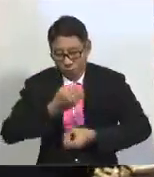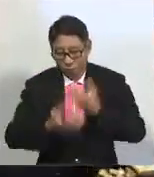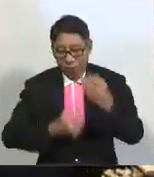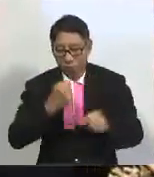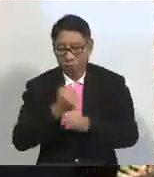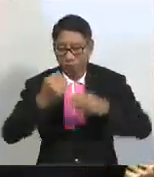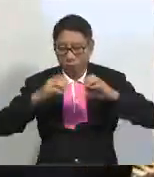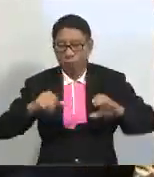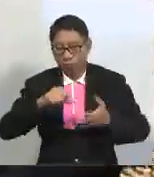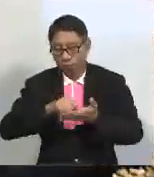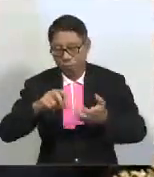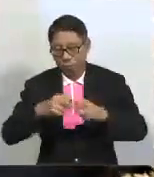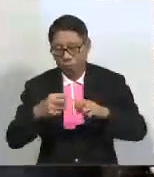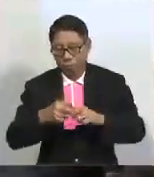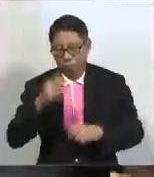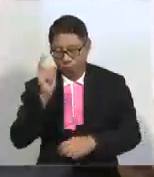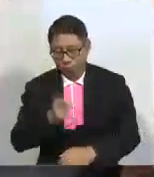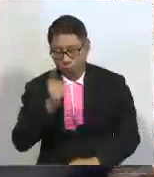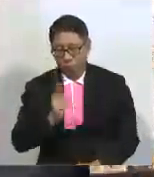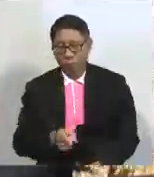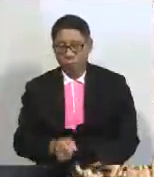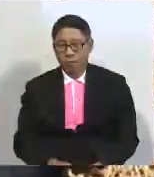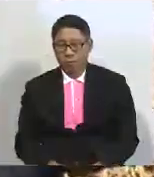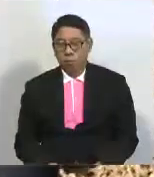ทำงานของรัฐบาลที่ต้องการแก้ไขปัญหานี้อย่างจริง